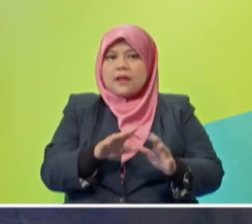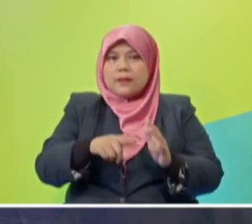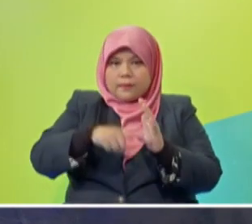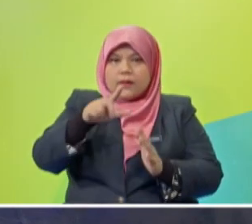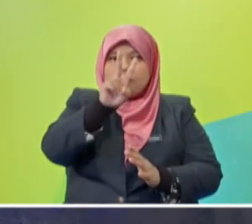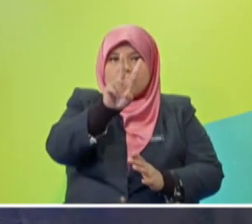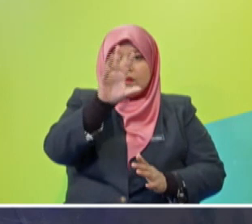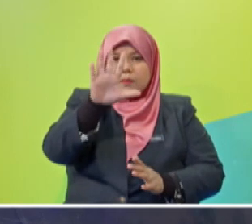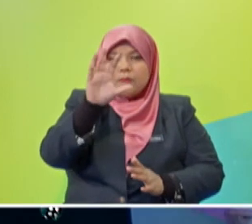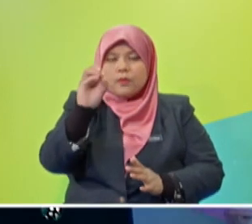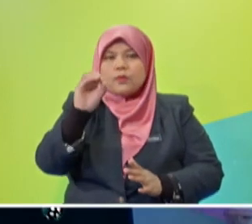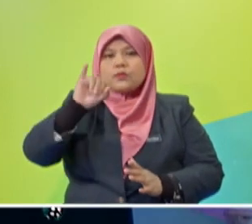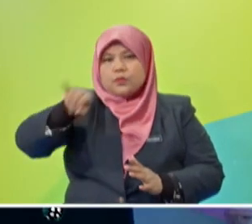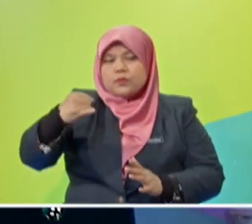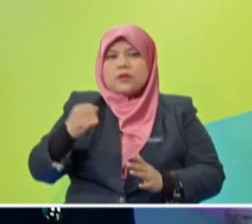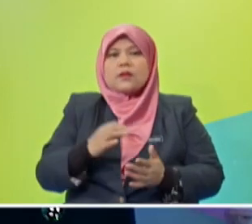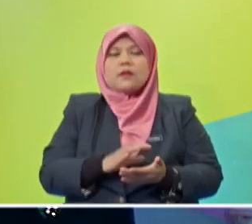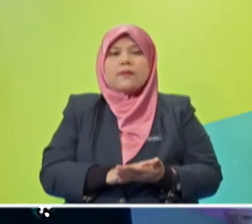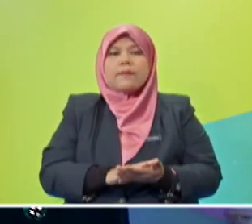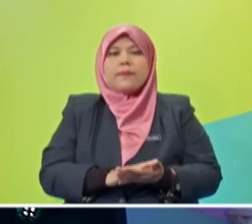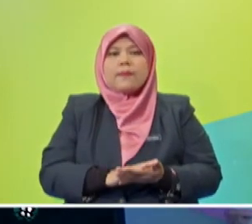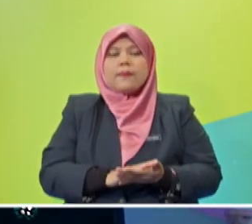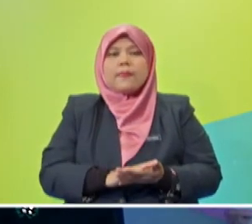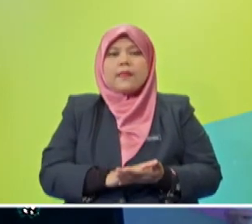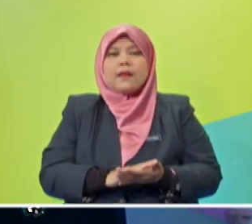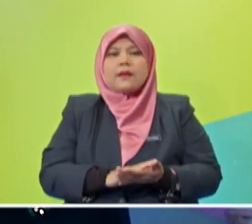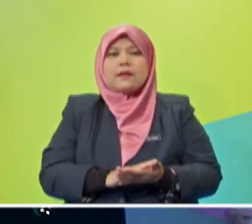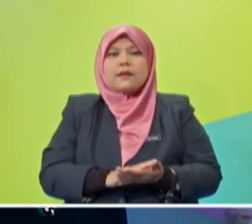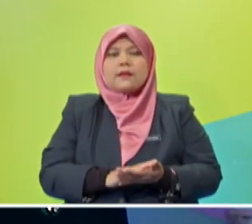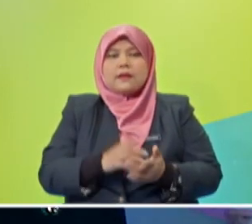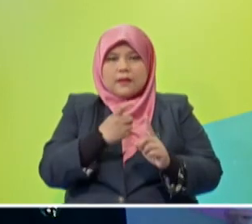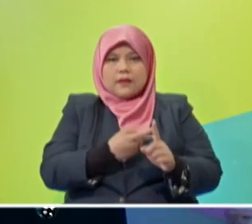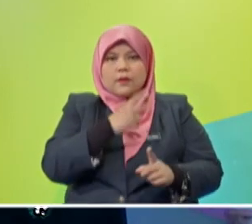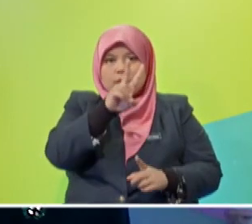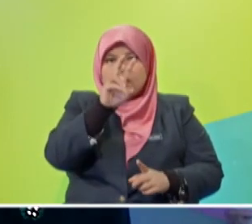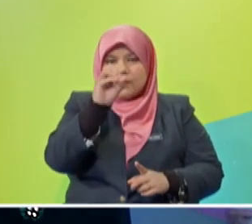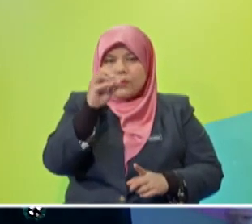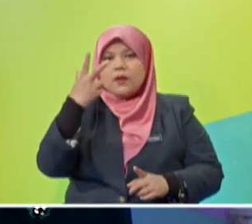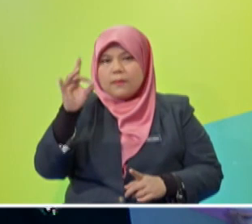itu adalah ada apa rujukan yang kita ambil pada tahun 2018.